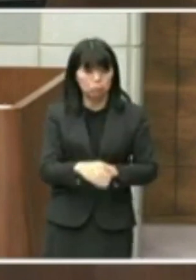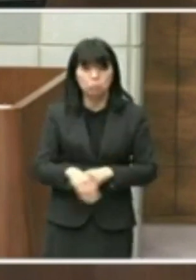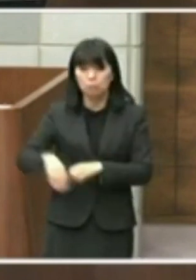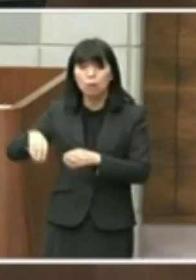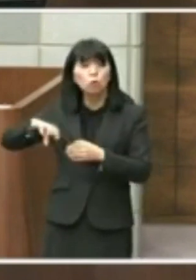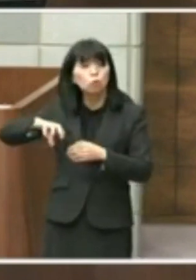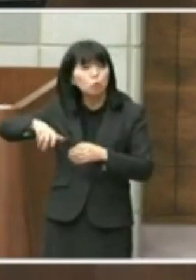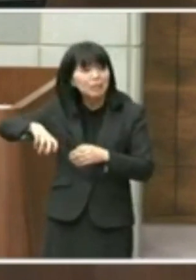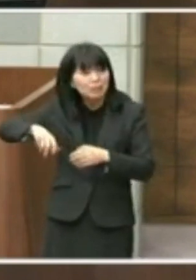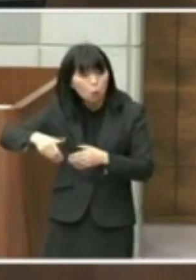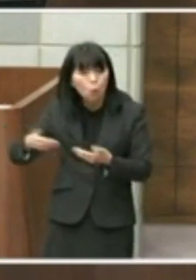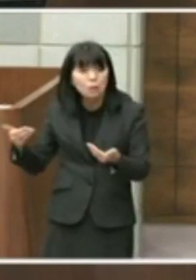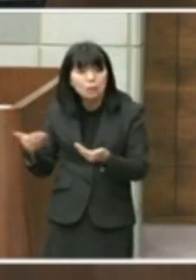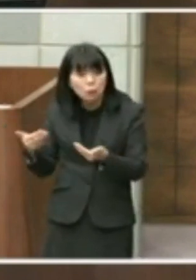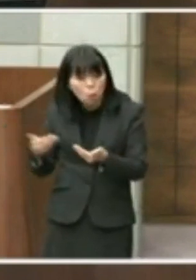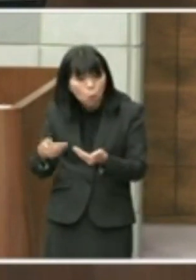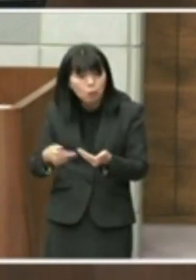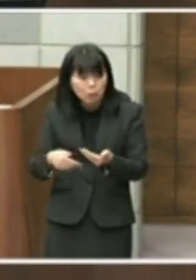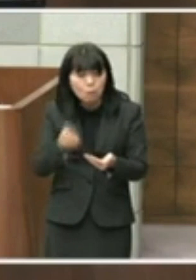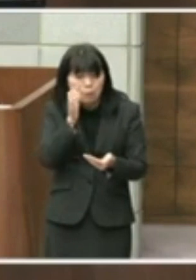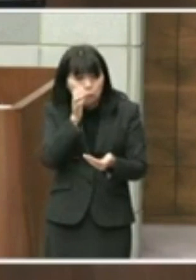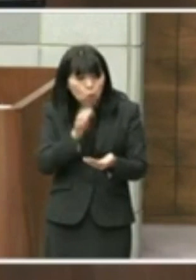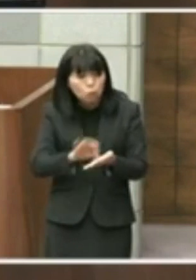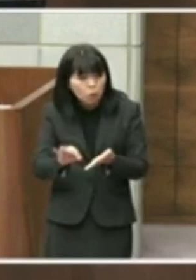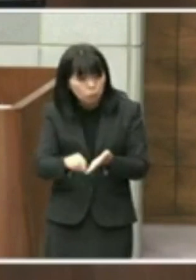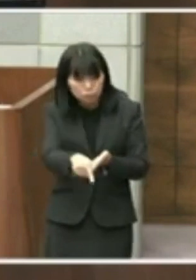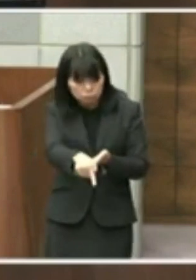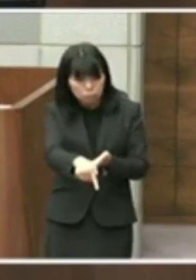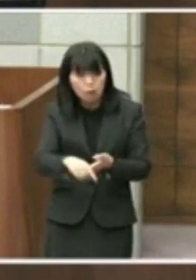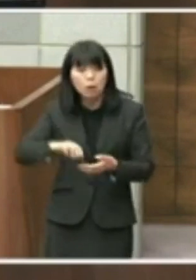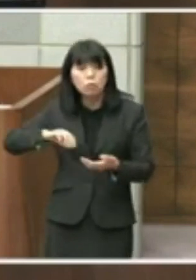業として利用してきたことから、水道局